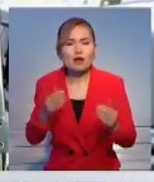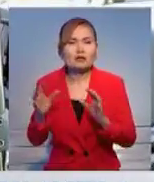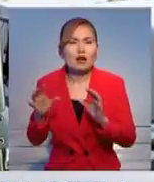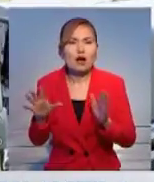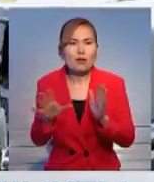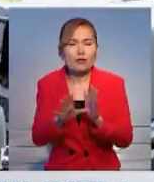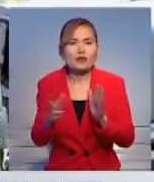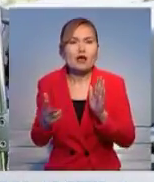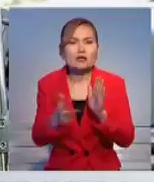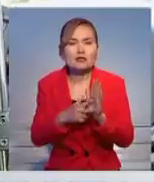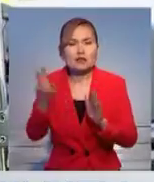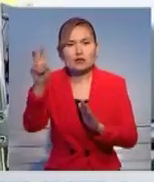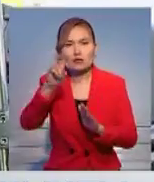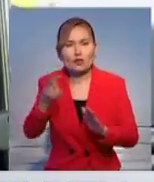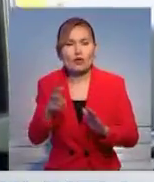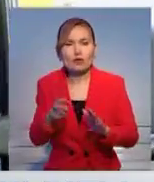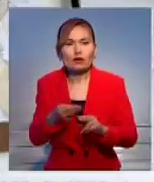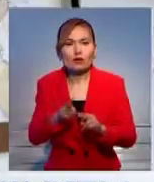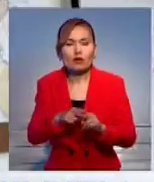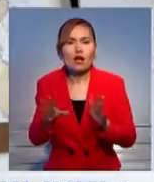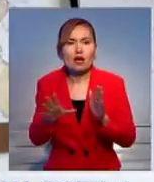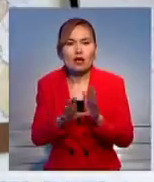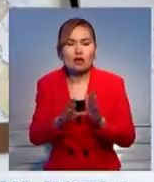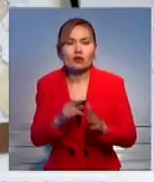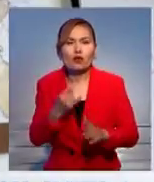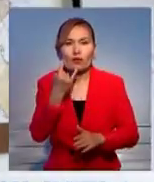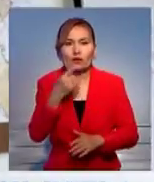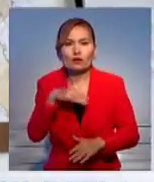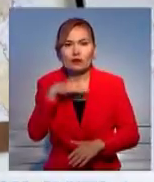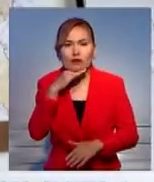8 долларлық электр қуаты жеткілікті.